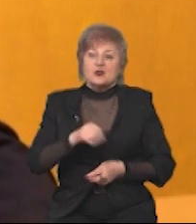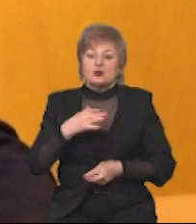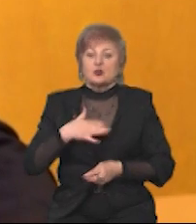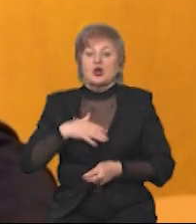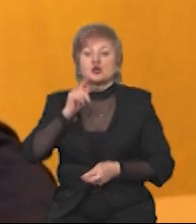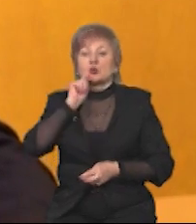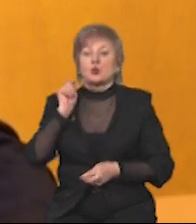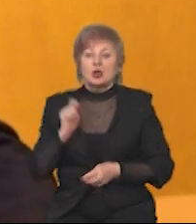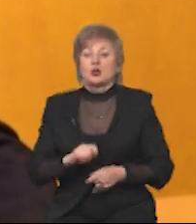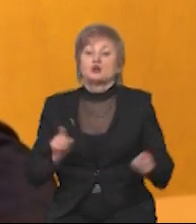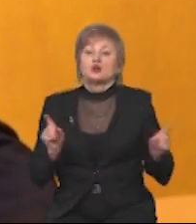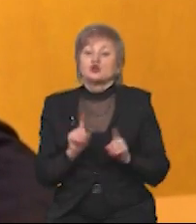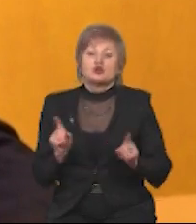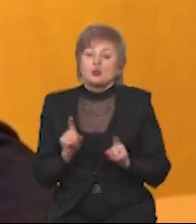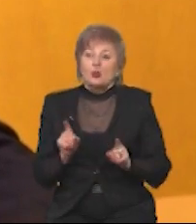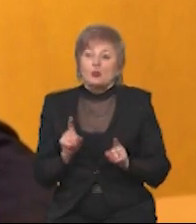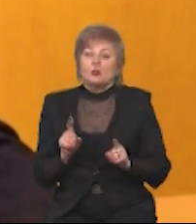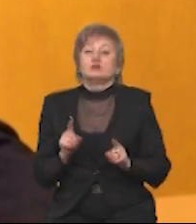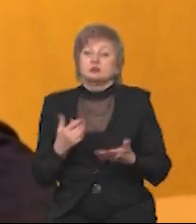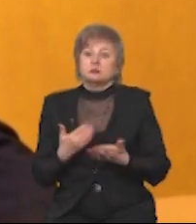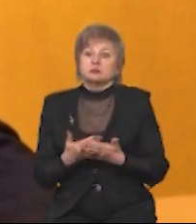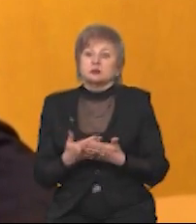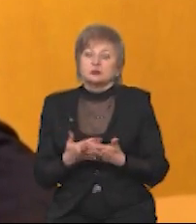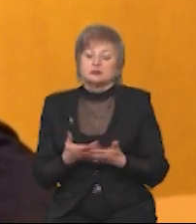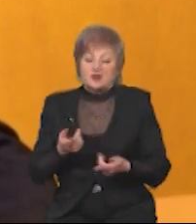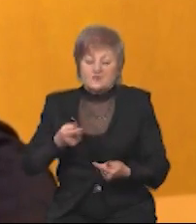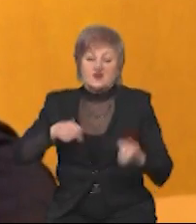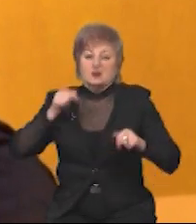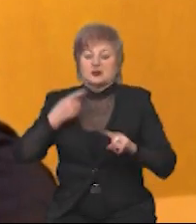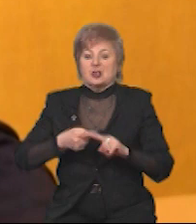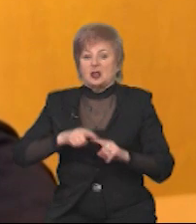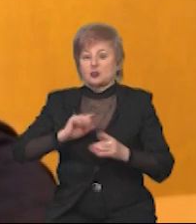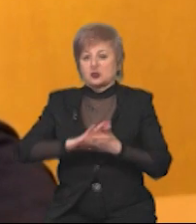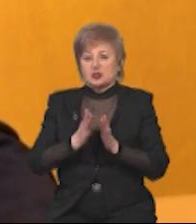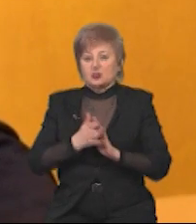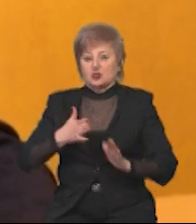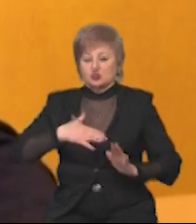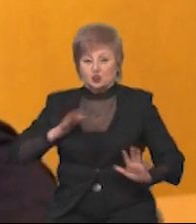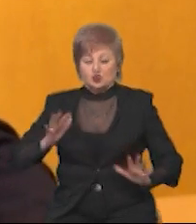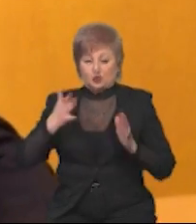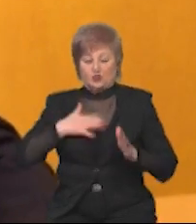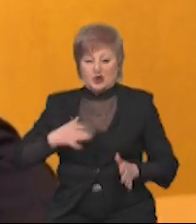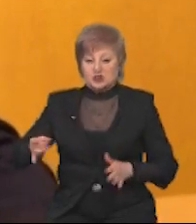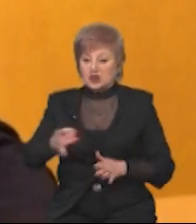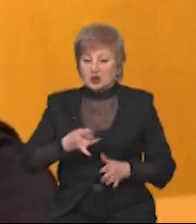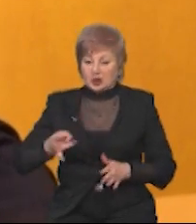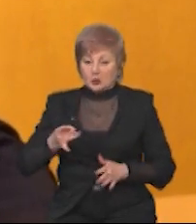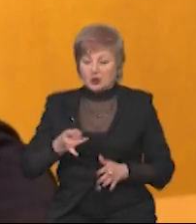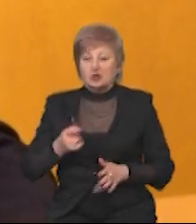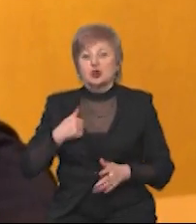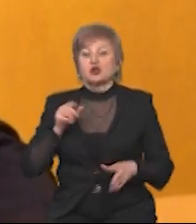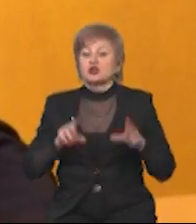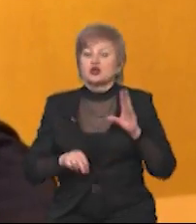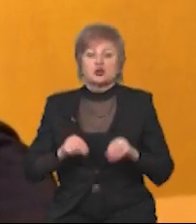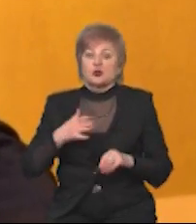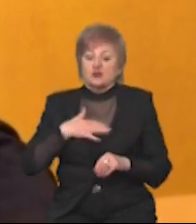Україну для того, щоб вийти спільно з цієї ситуації, яка склалася в нашому регіоні. Та вважаю, що не тільки